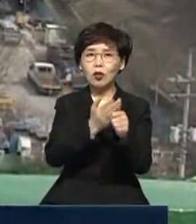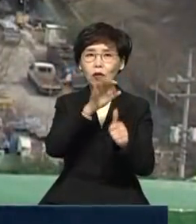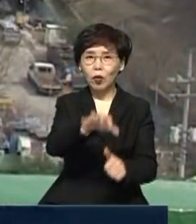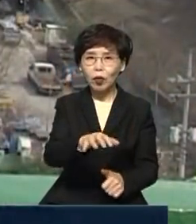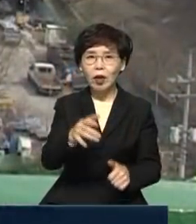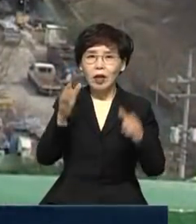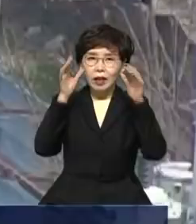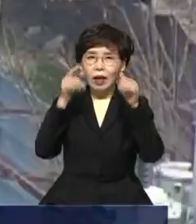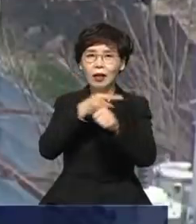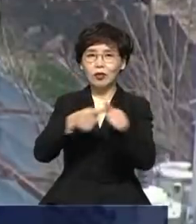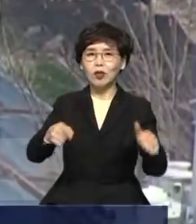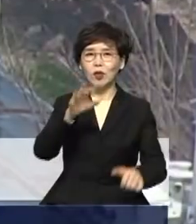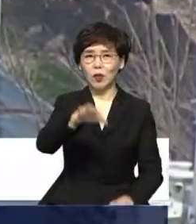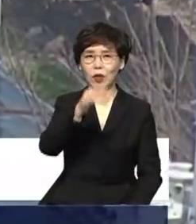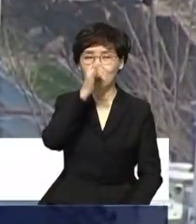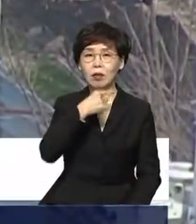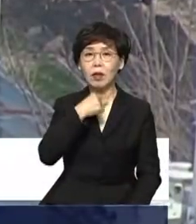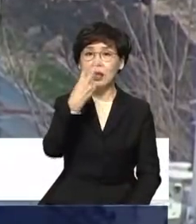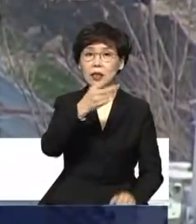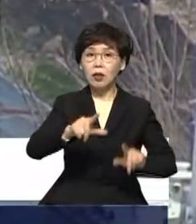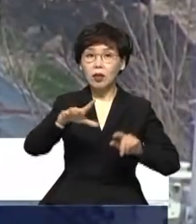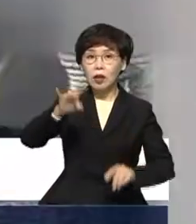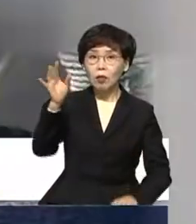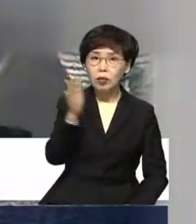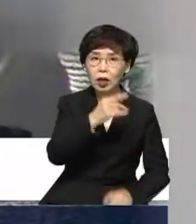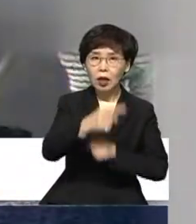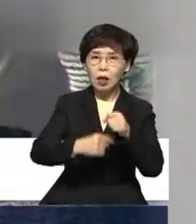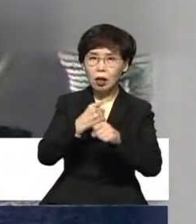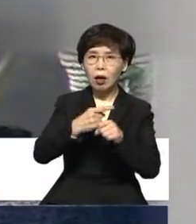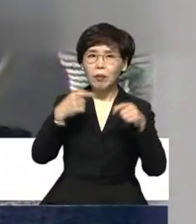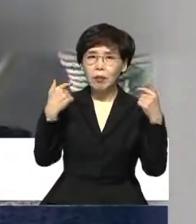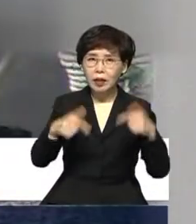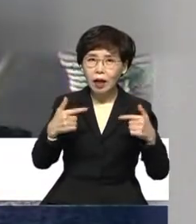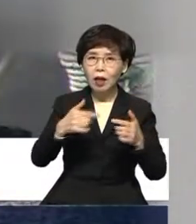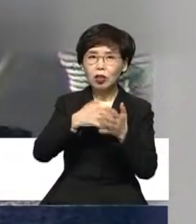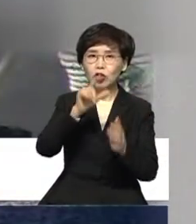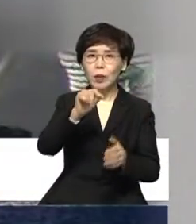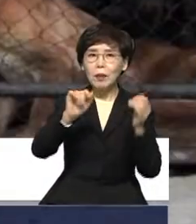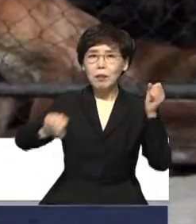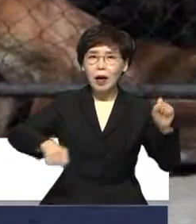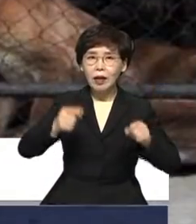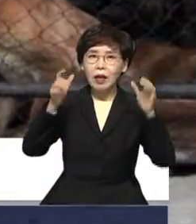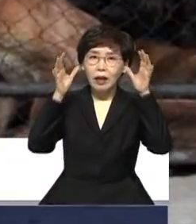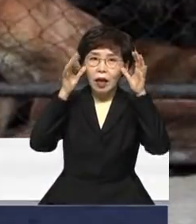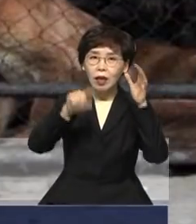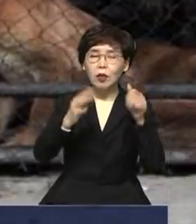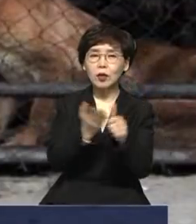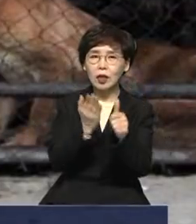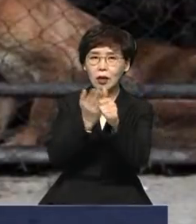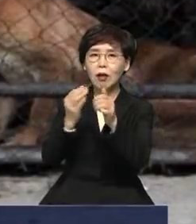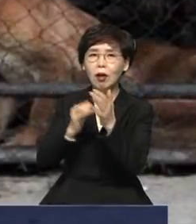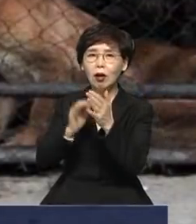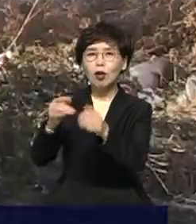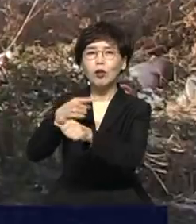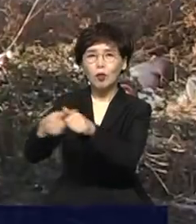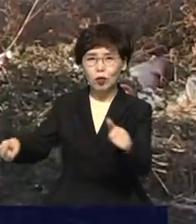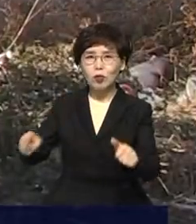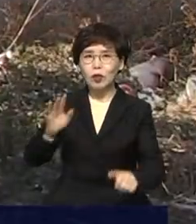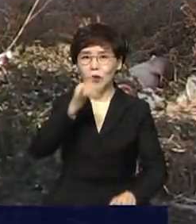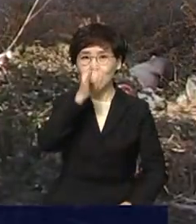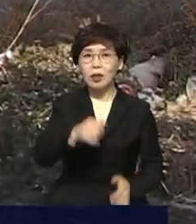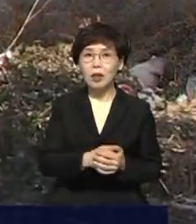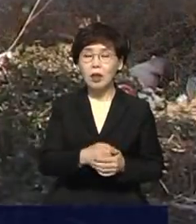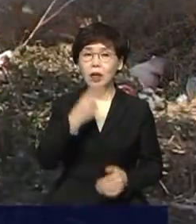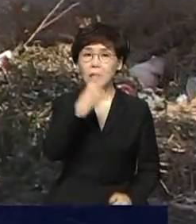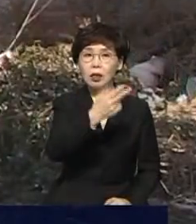곳입니다. 2000년대 초반부터 해마다 수만 마리의 개가 이곳에서 사육되고 도축됐습니다.